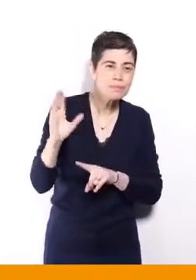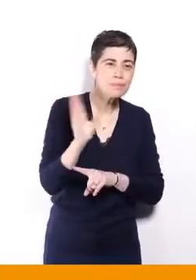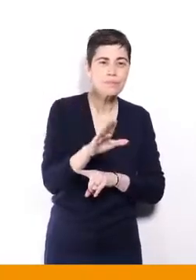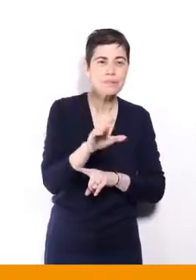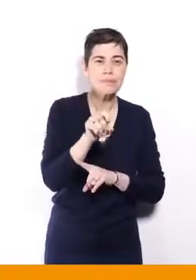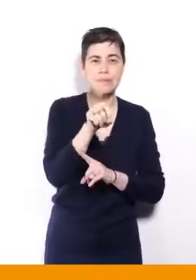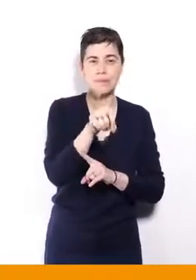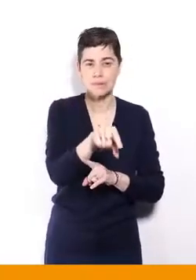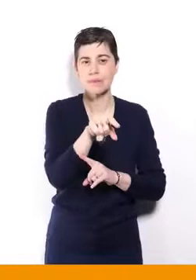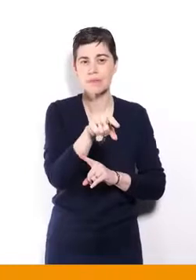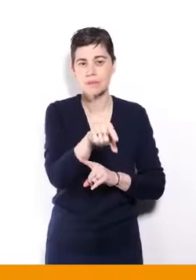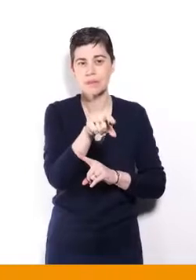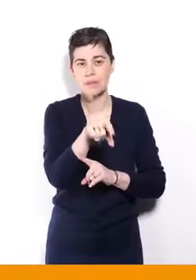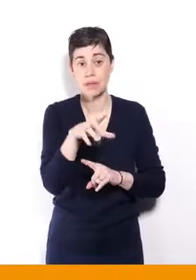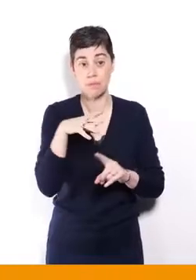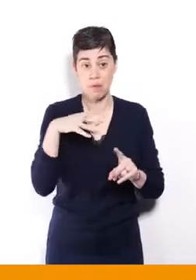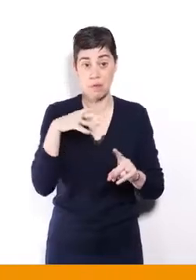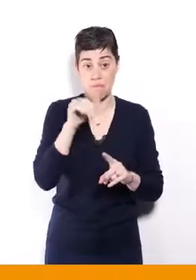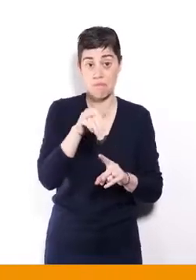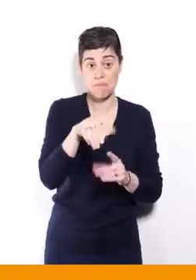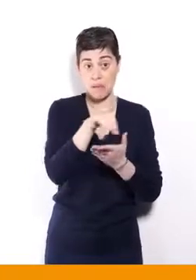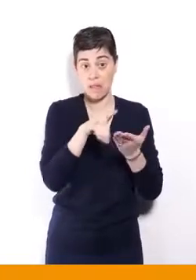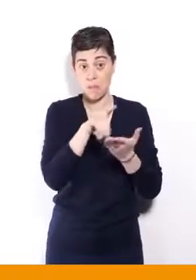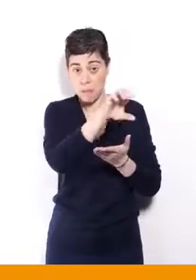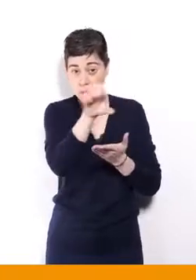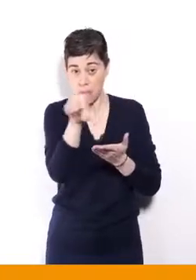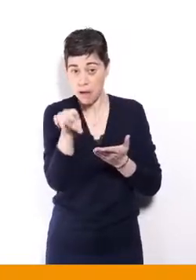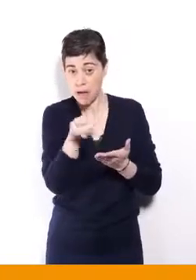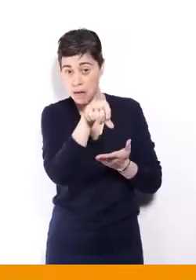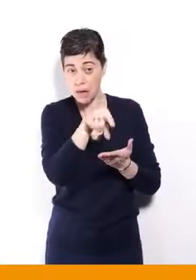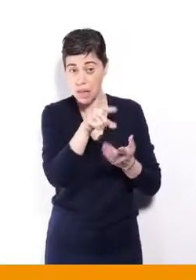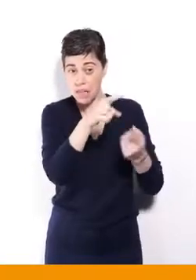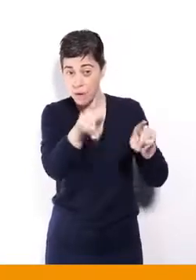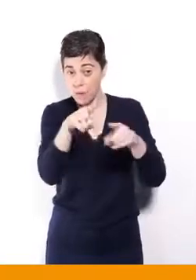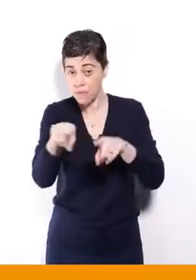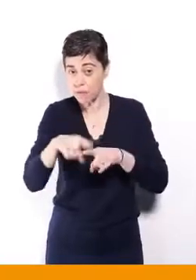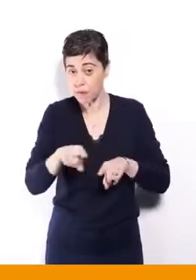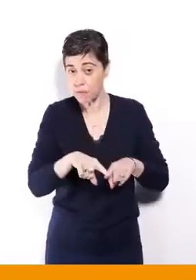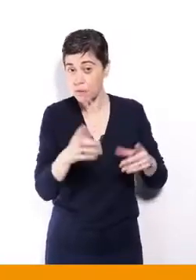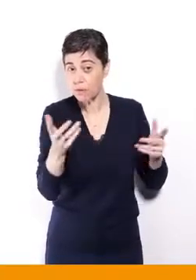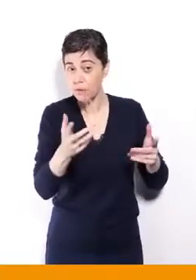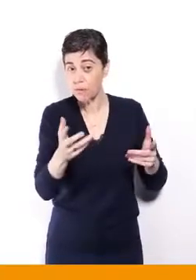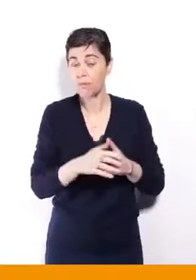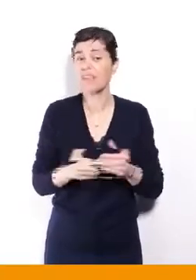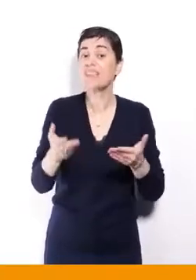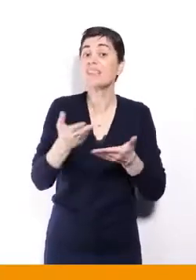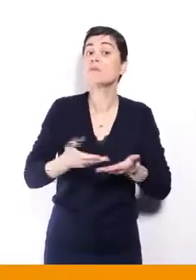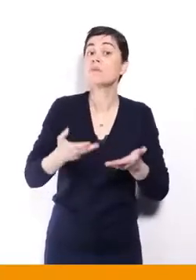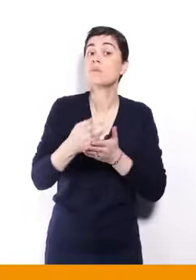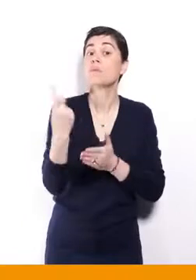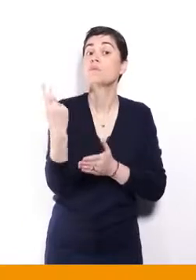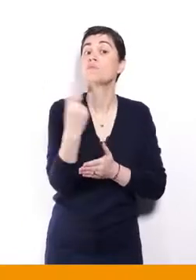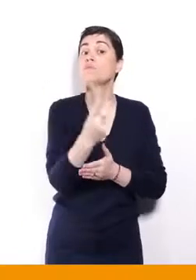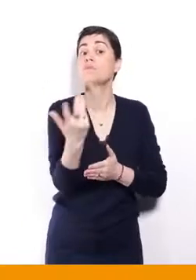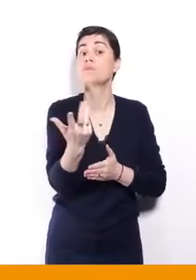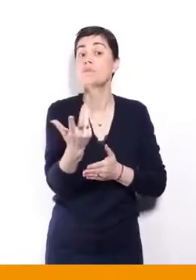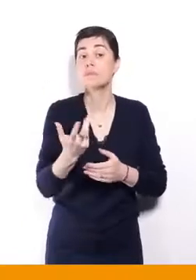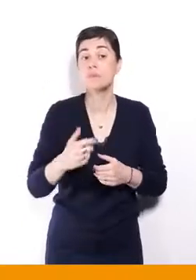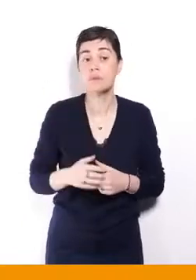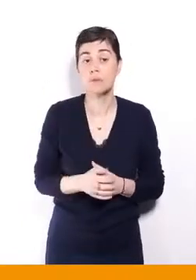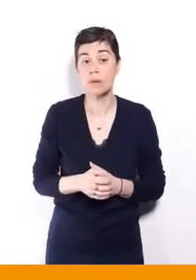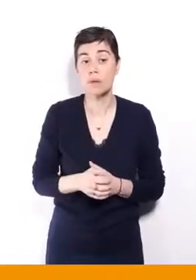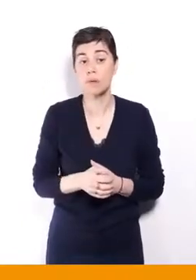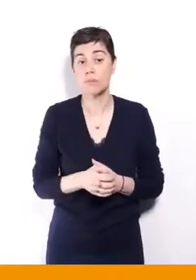d'outre-mer certainement des différences. Mais quelle est finalement la situation du point de vue de